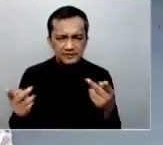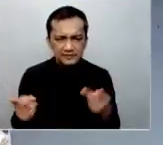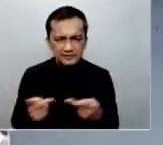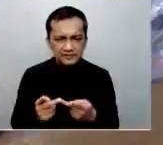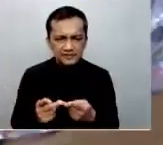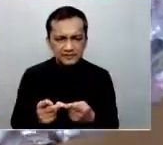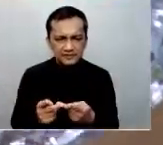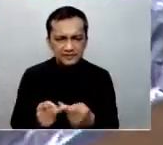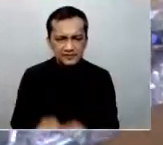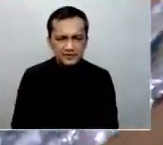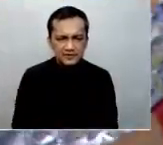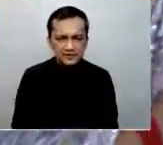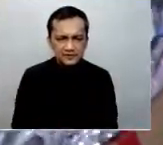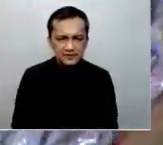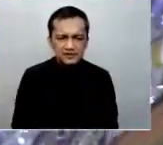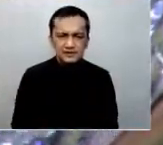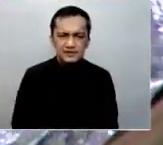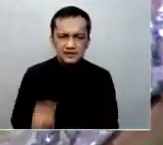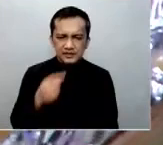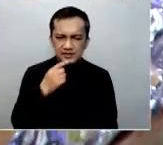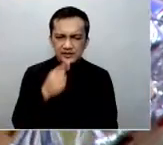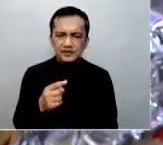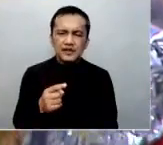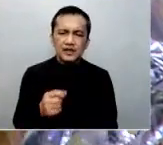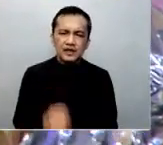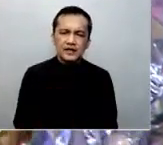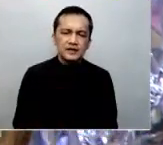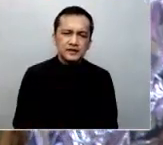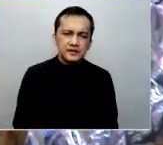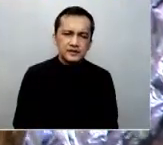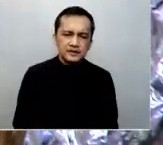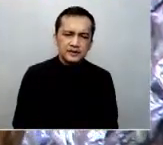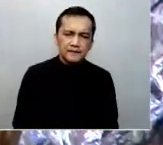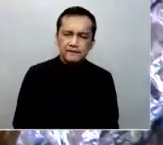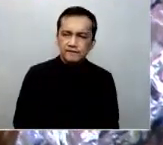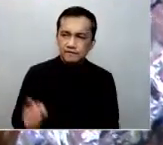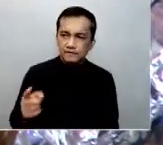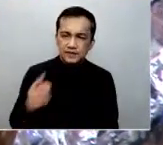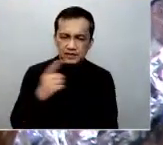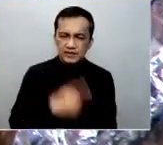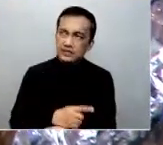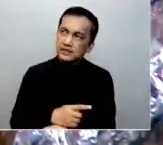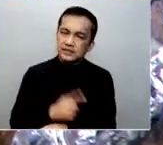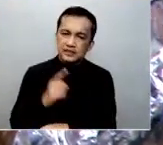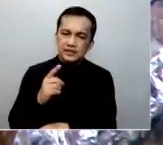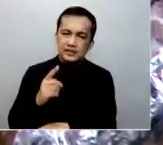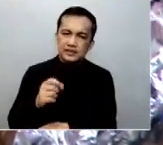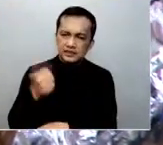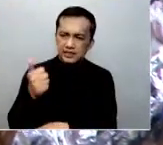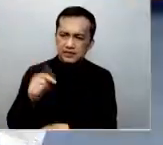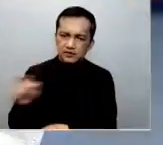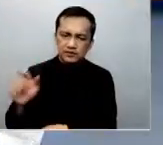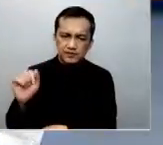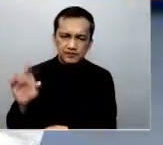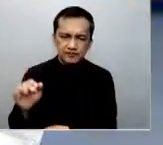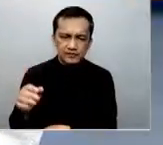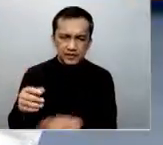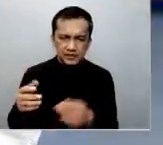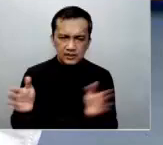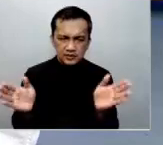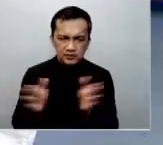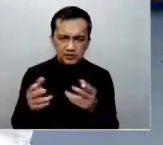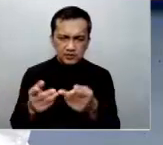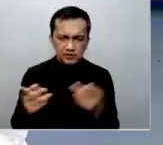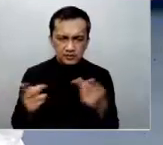Opo. Pero per day. Average. Opo. Per day, 10 to 15. Magkano ba isang ganito? This small bilao po is good